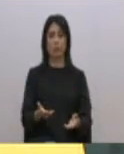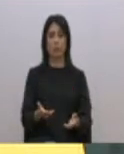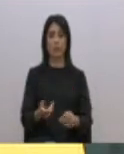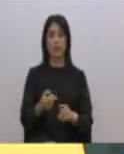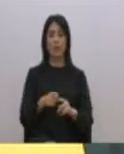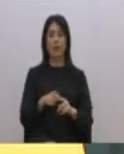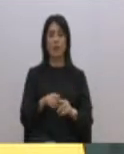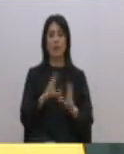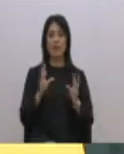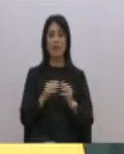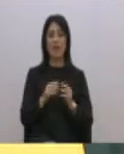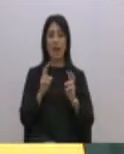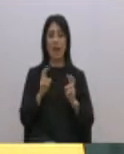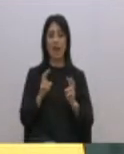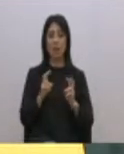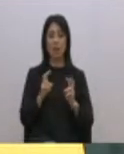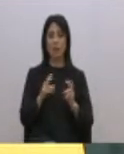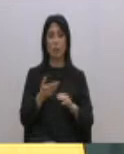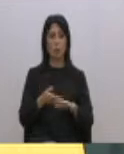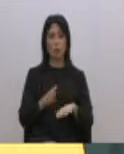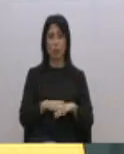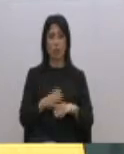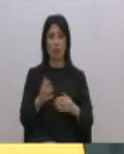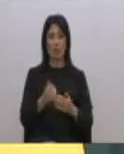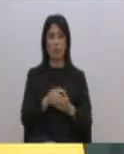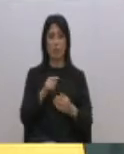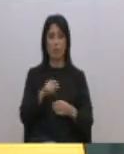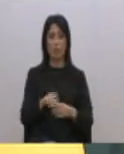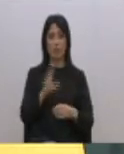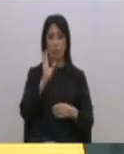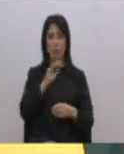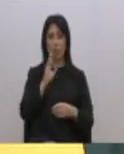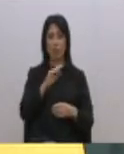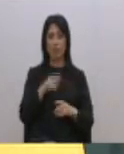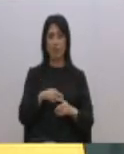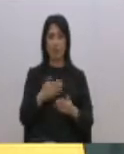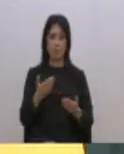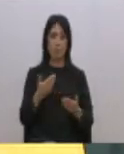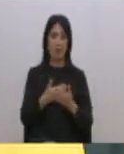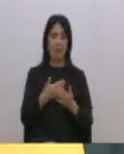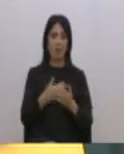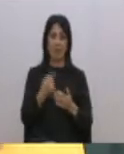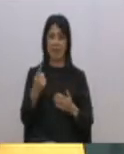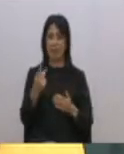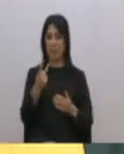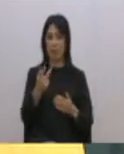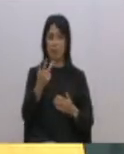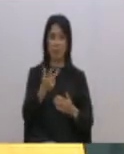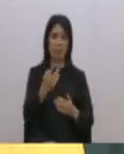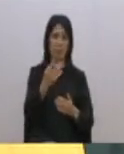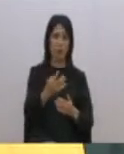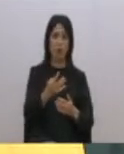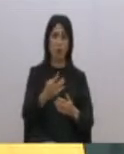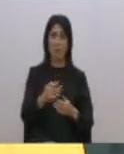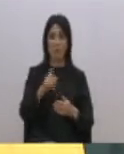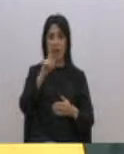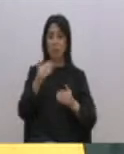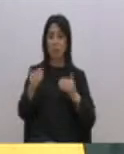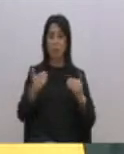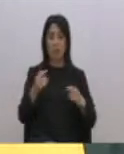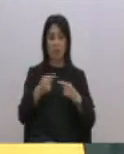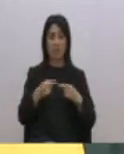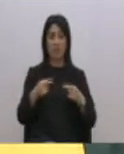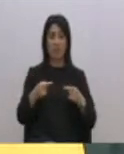Da, saierto nișani, tot ar tulia, upovot mașin, rodesac, aruci, irti, meore, mesamean, meotre, absare blobis, adamian,